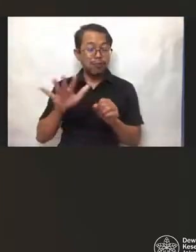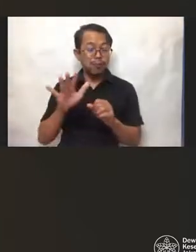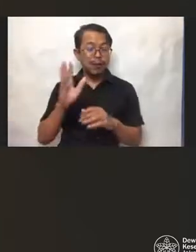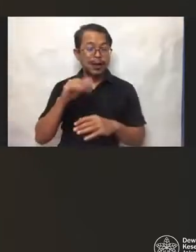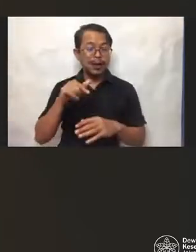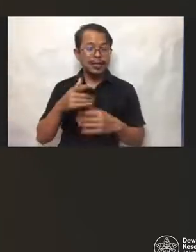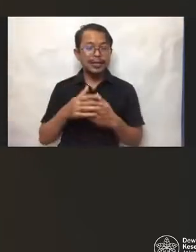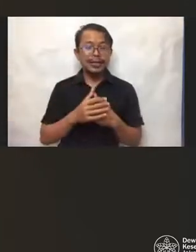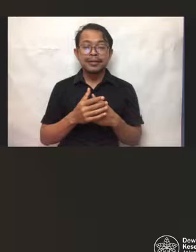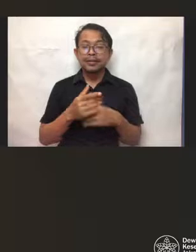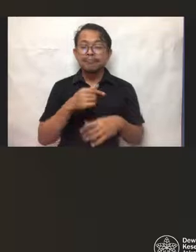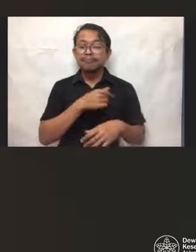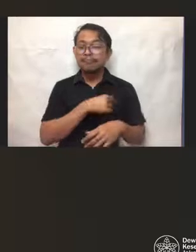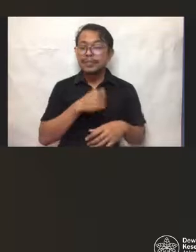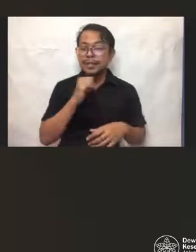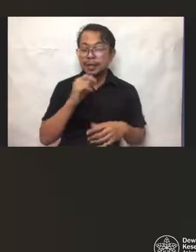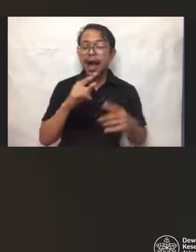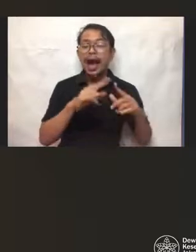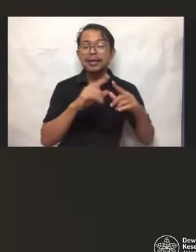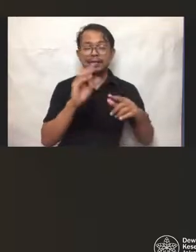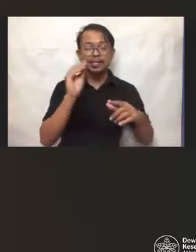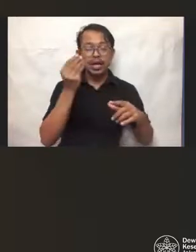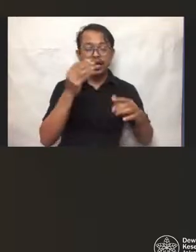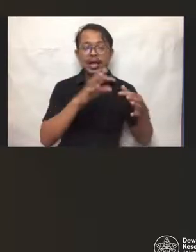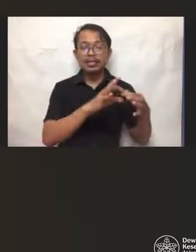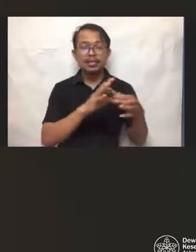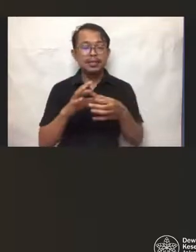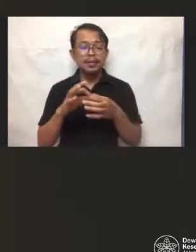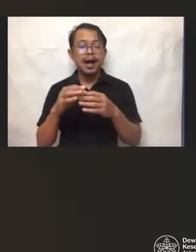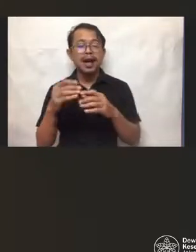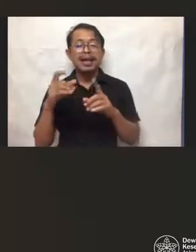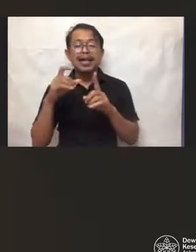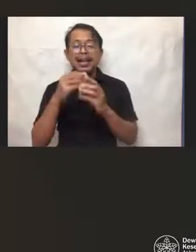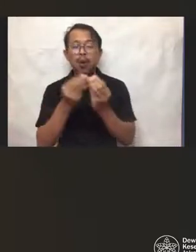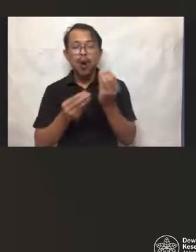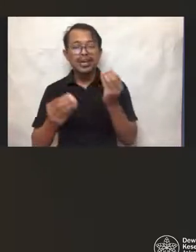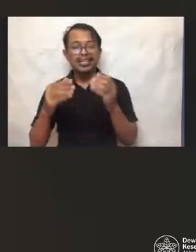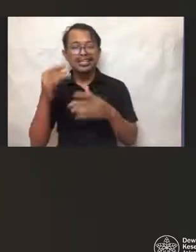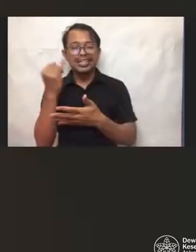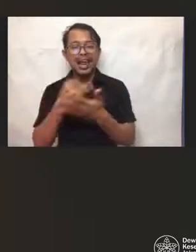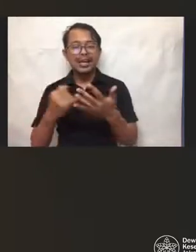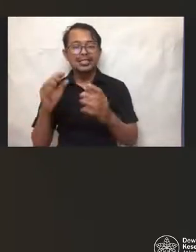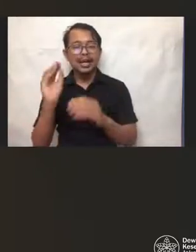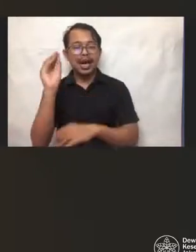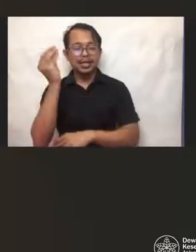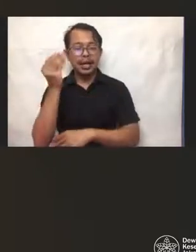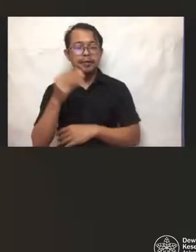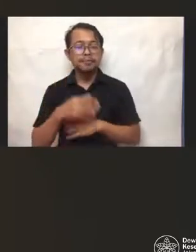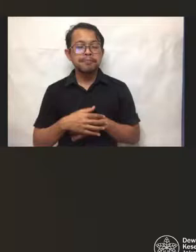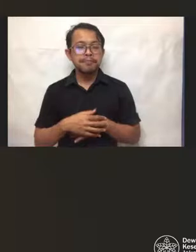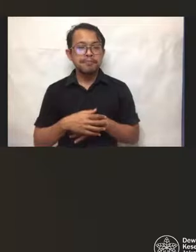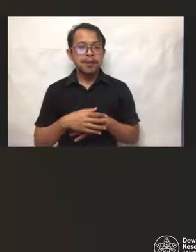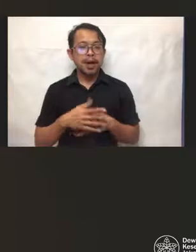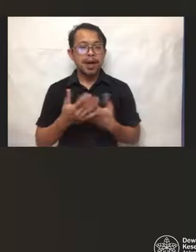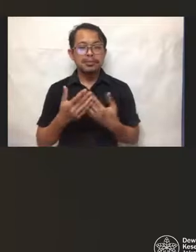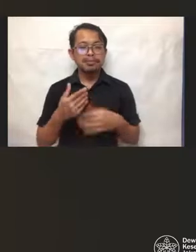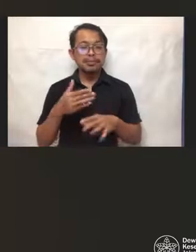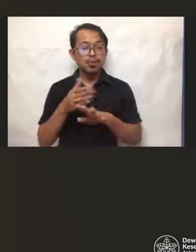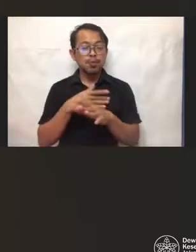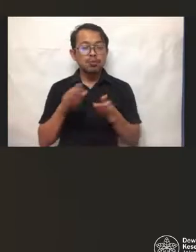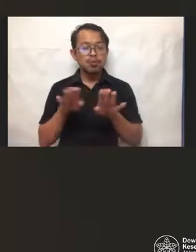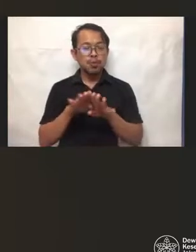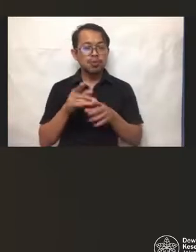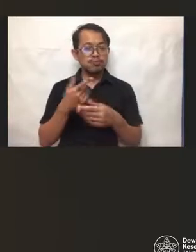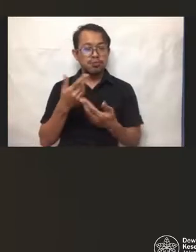yang diselenggarakan oleh Akademi Jakarta, bekerjasama dengan Dewan Kesenian Jakarta. Sebelum menutup, saya mengundang seluruh